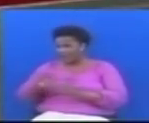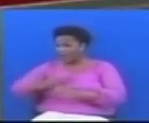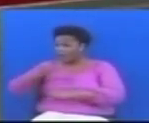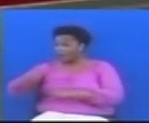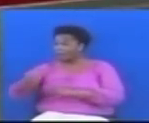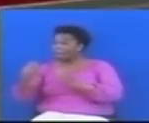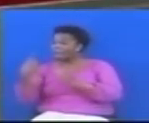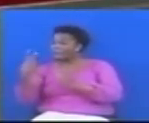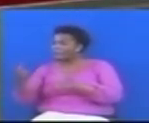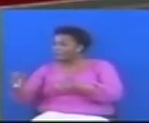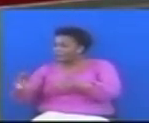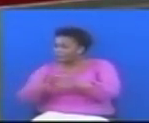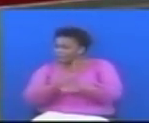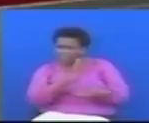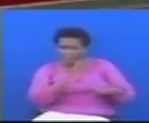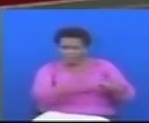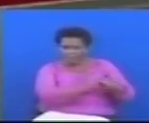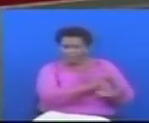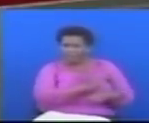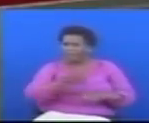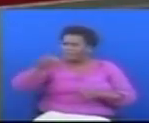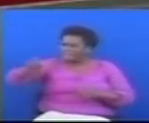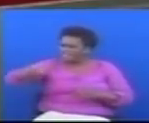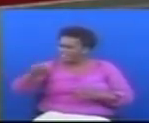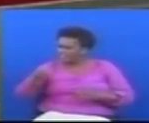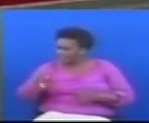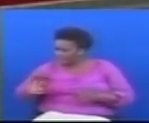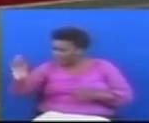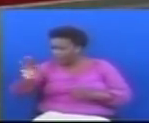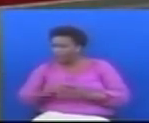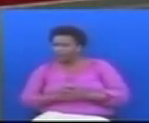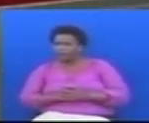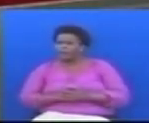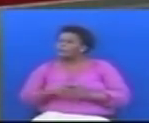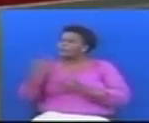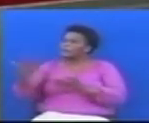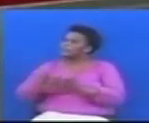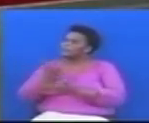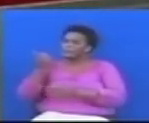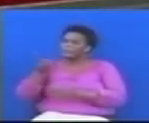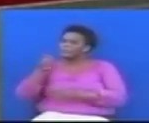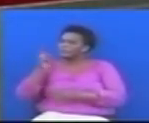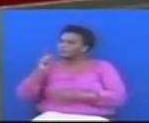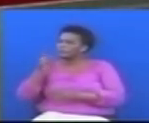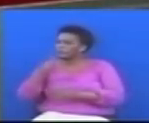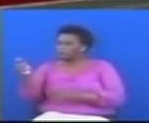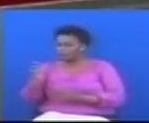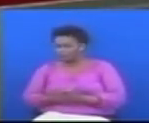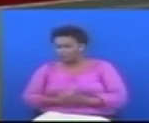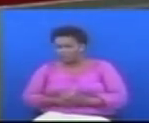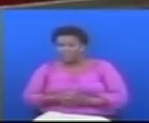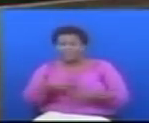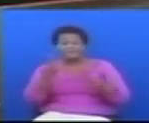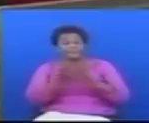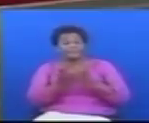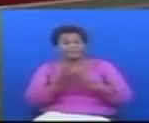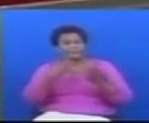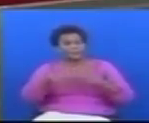katika vijiji alivyovitaja ikiwemo cha Iguguno na Ibagala vitapatiwa umeme, na nataka